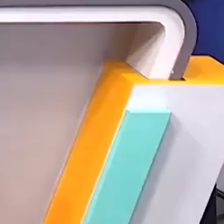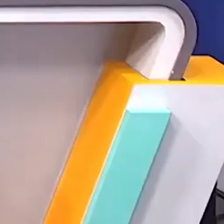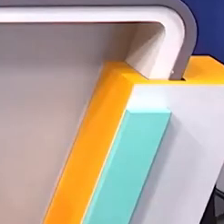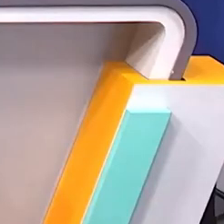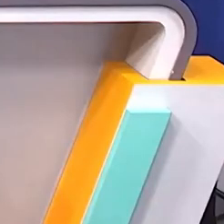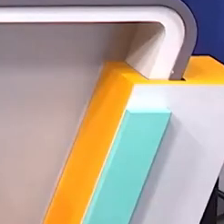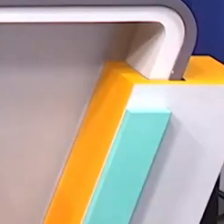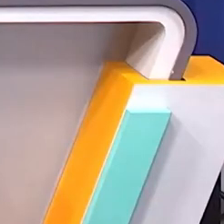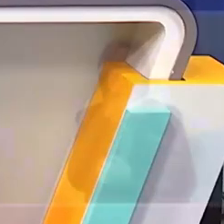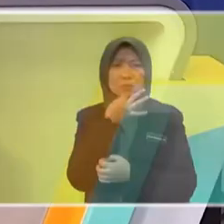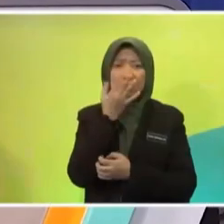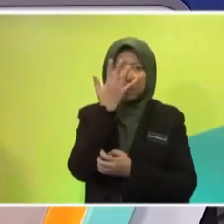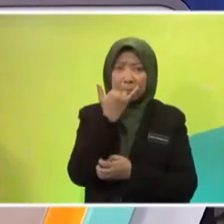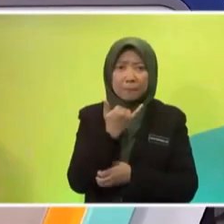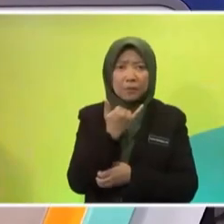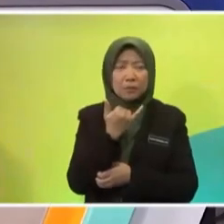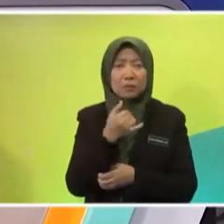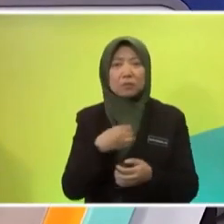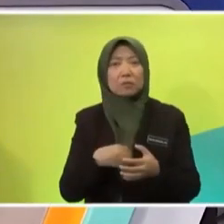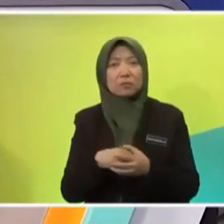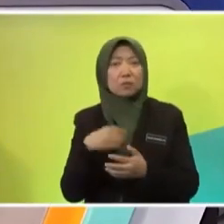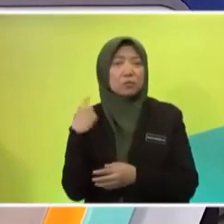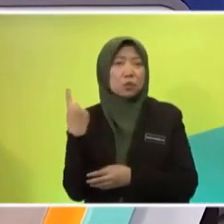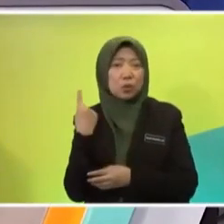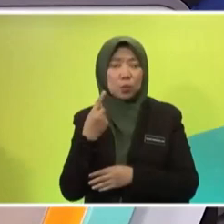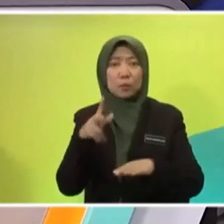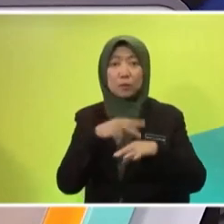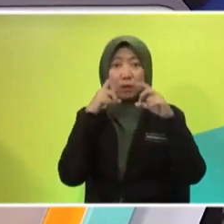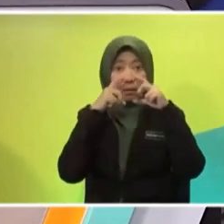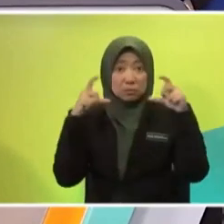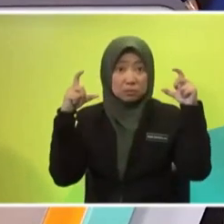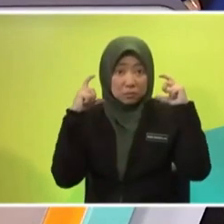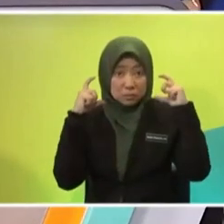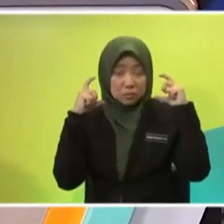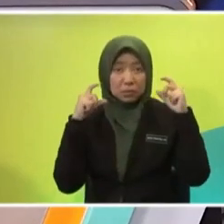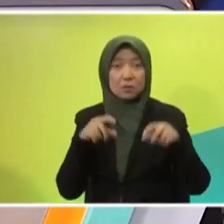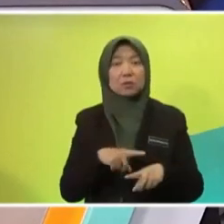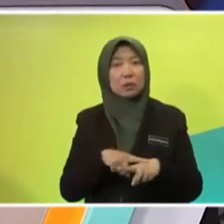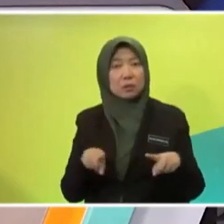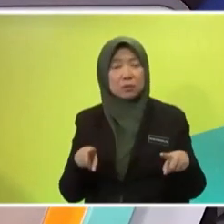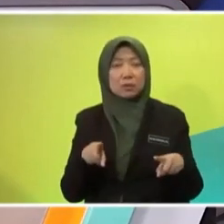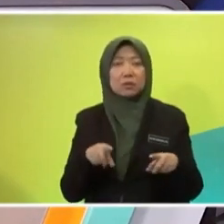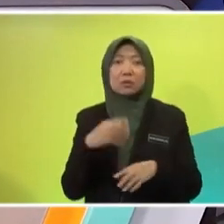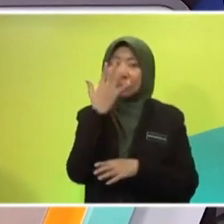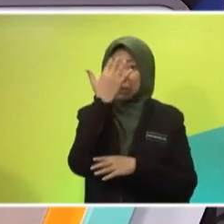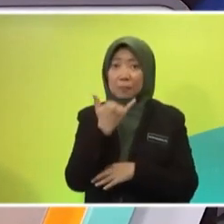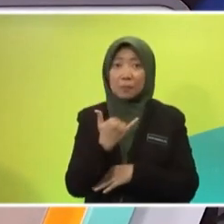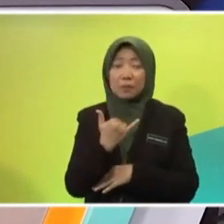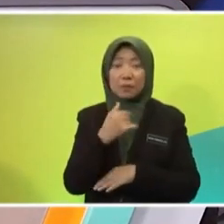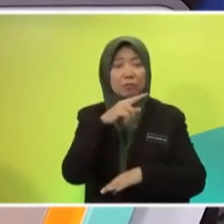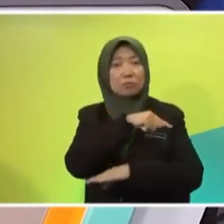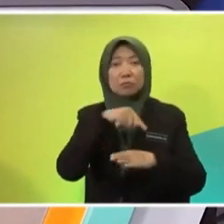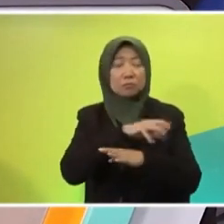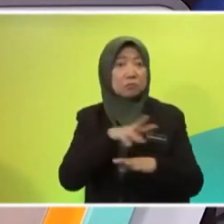selalunya kalau dalam studio kita akan memakai pelitup muka. Tetapi memandangkan ini merupakan